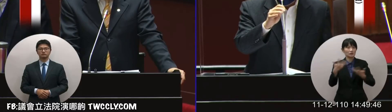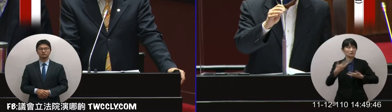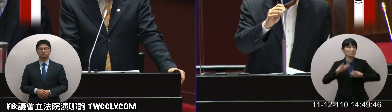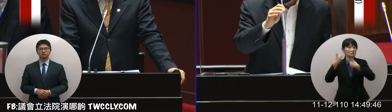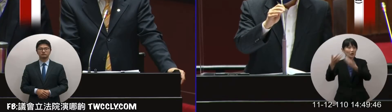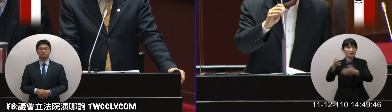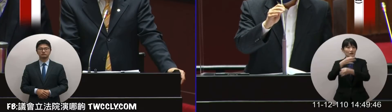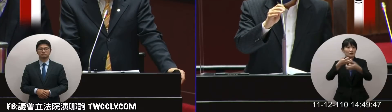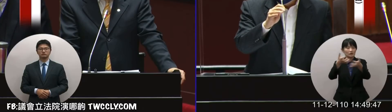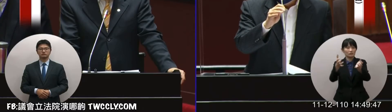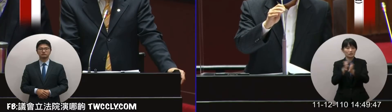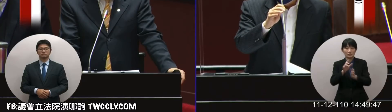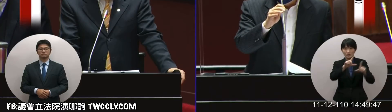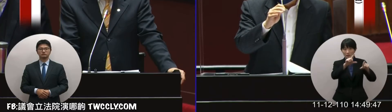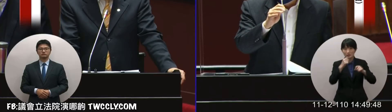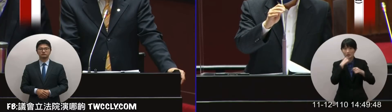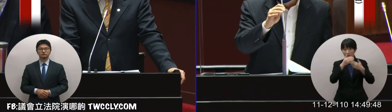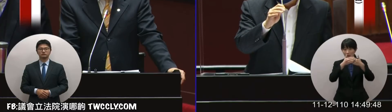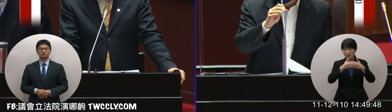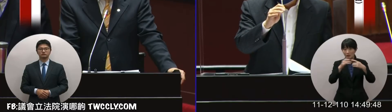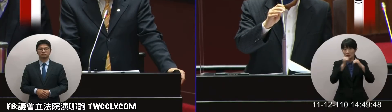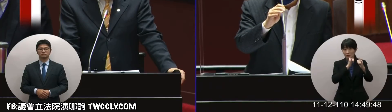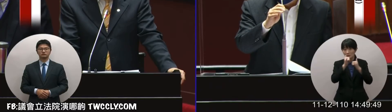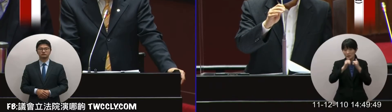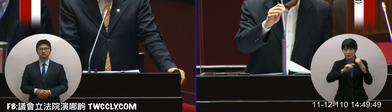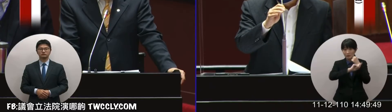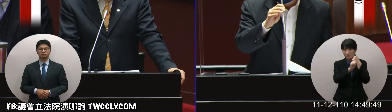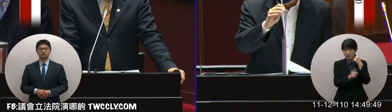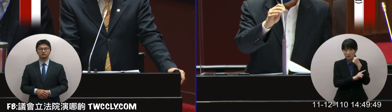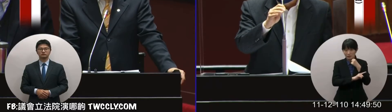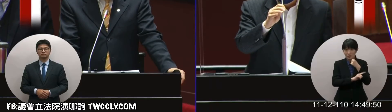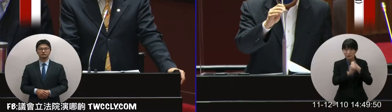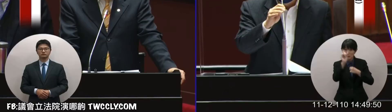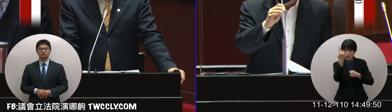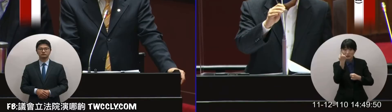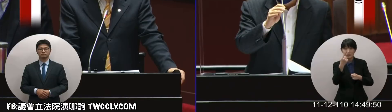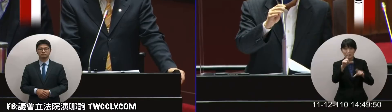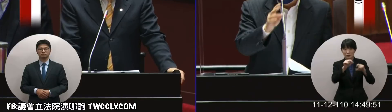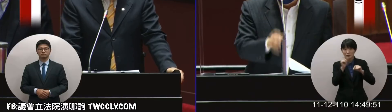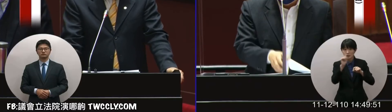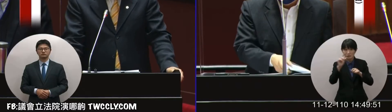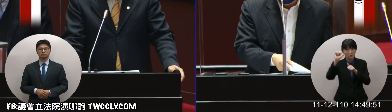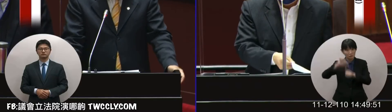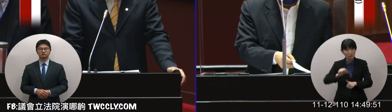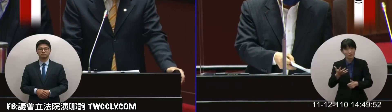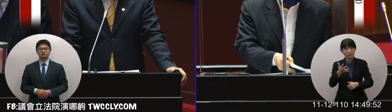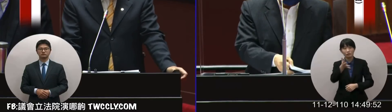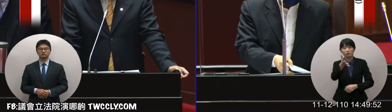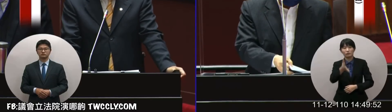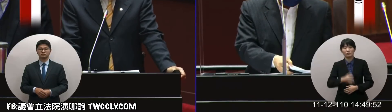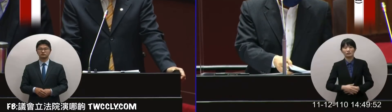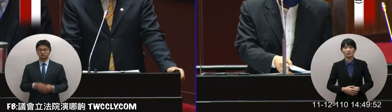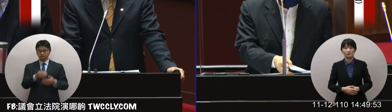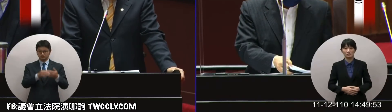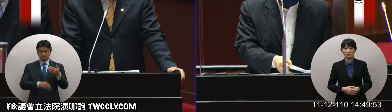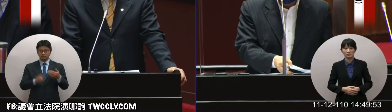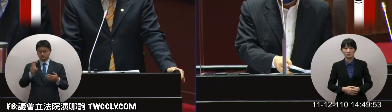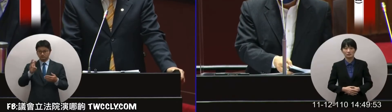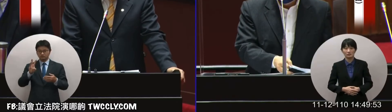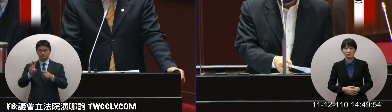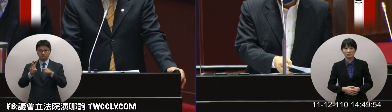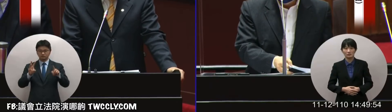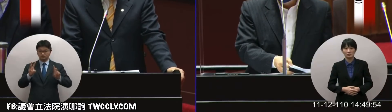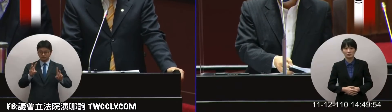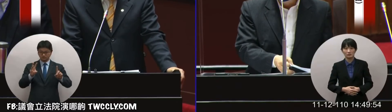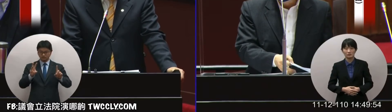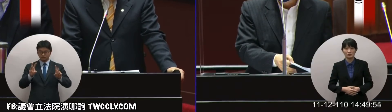按照《两岸人民关系条例》的哪一条来开罚的？可不可以说明一下？ 应该是33:2还是之一吧？